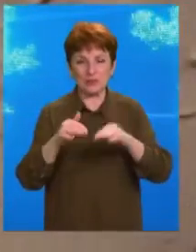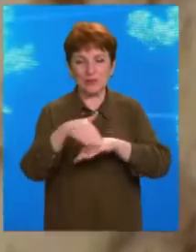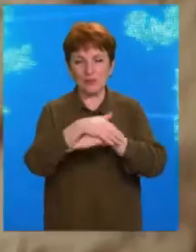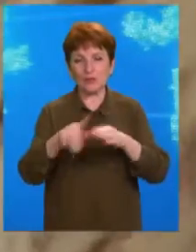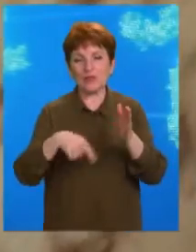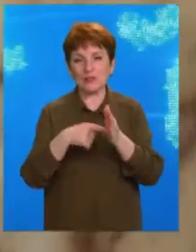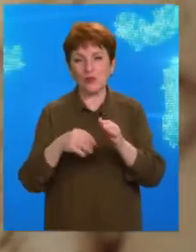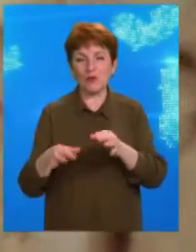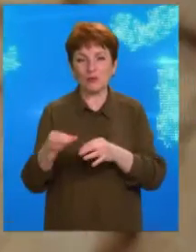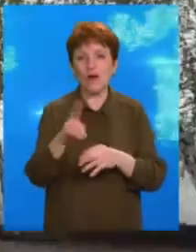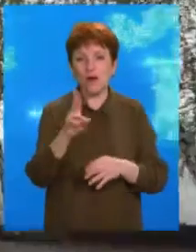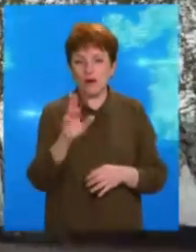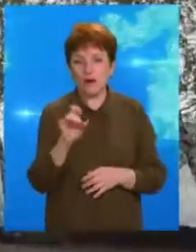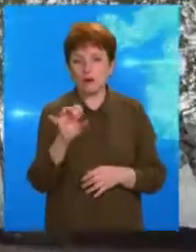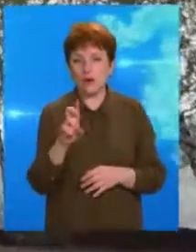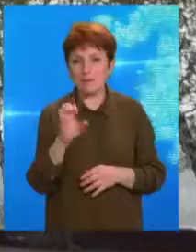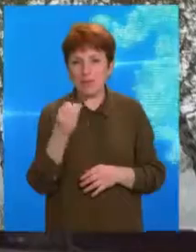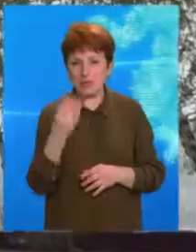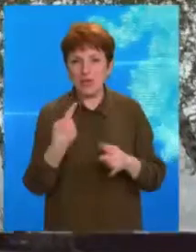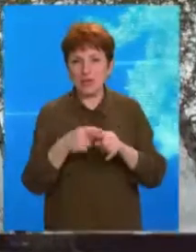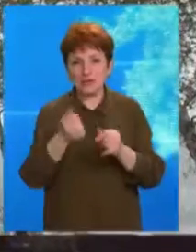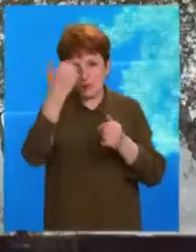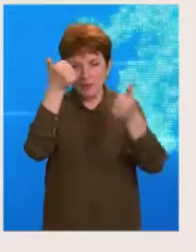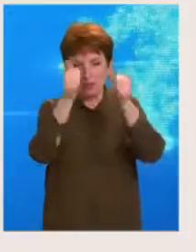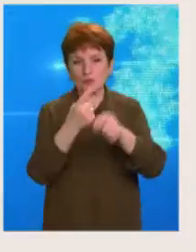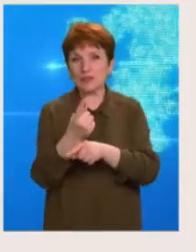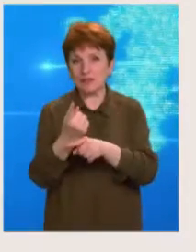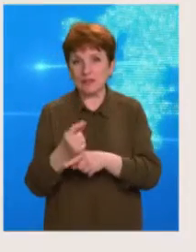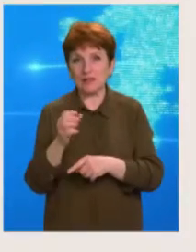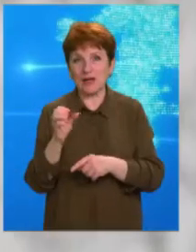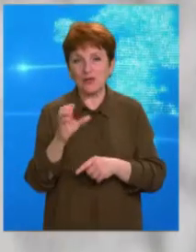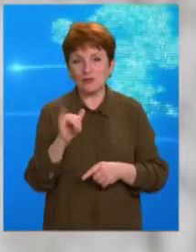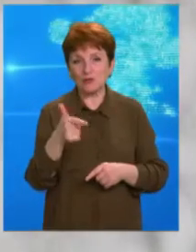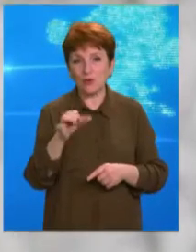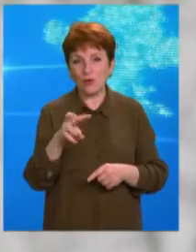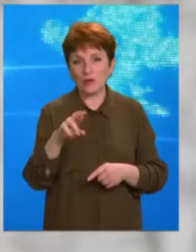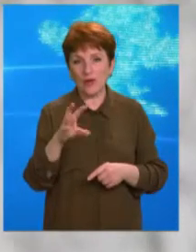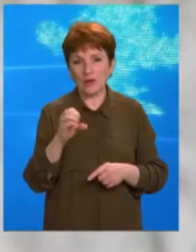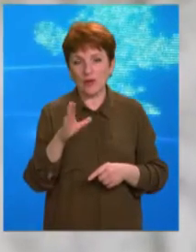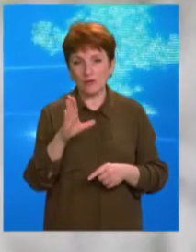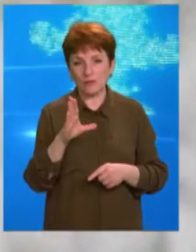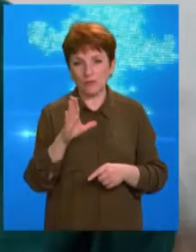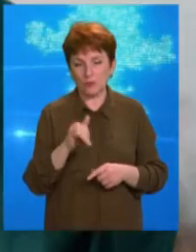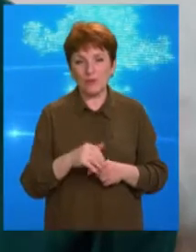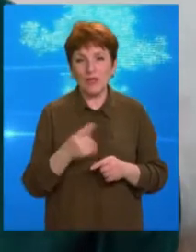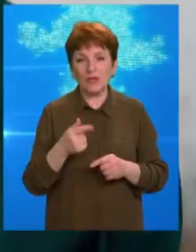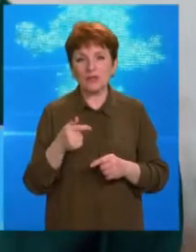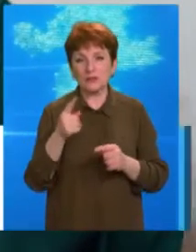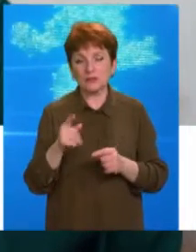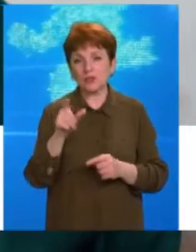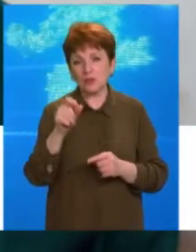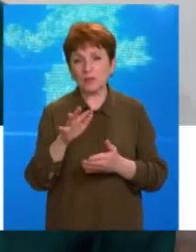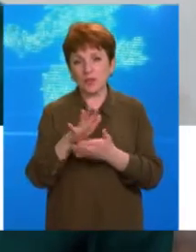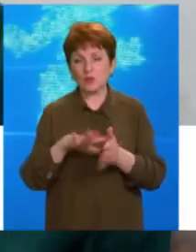городского пруда в Карабаше. Там уже отреставрировали памятник герою-танкисту Александру Сугоняеву. Александр Константинович Сугоняев прошел